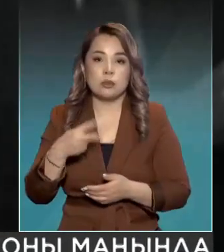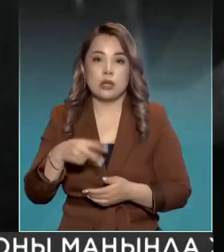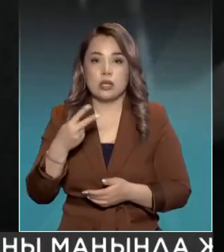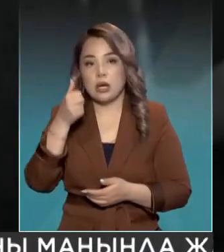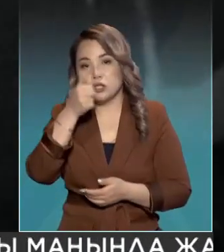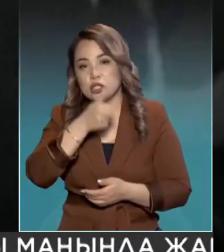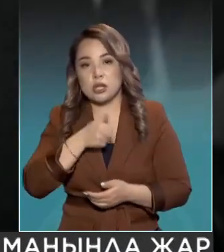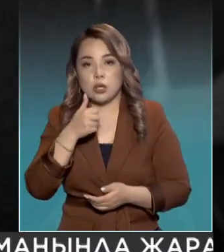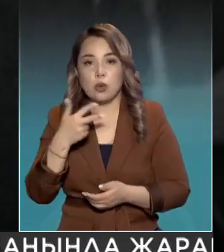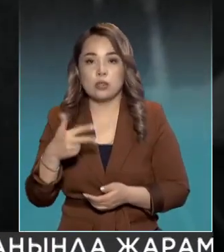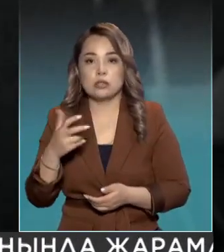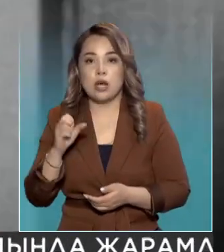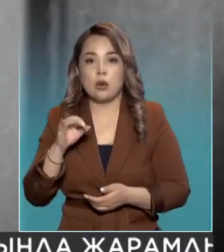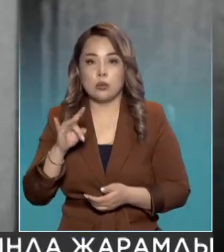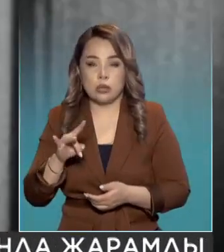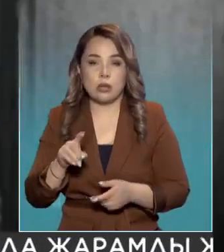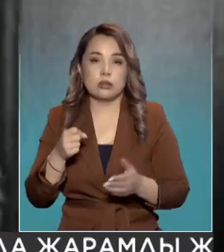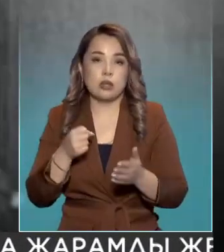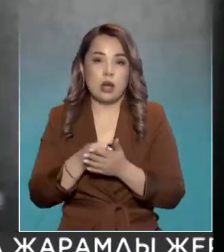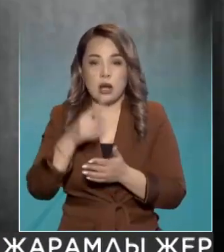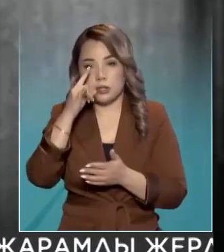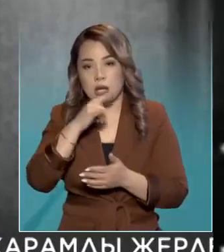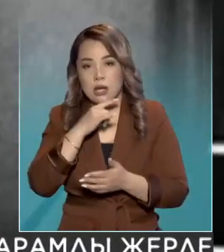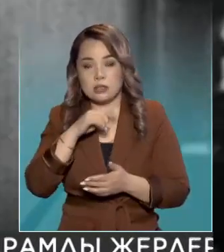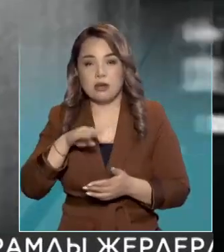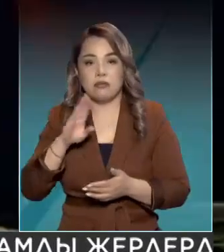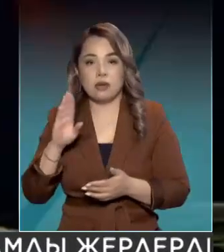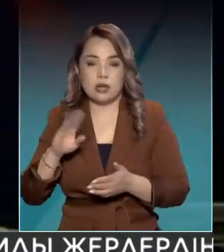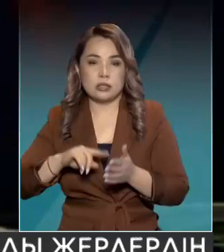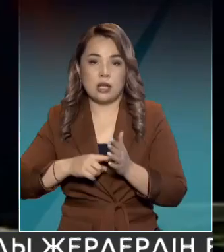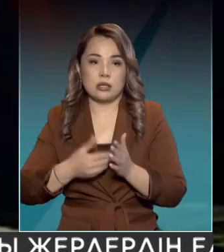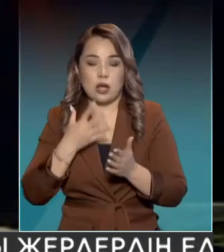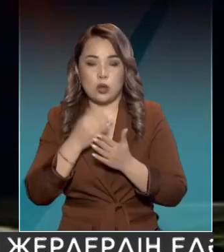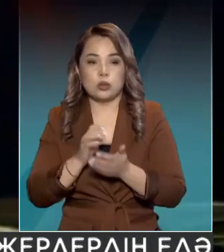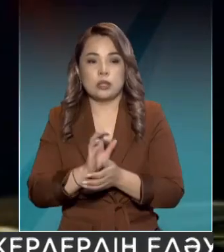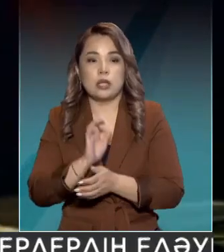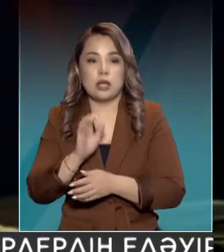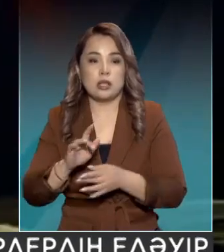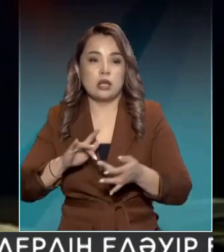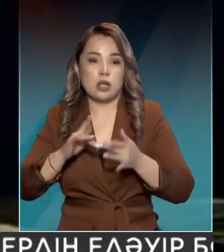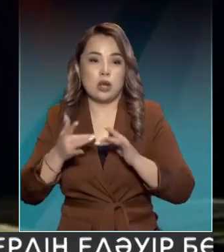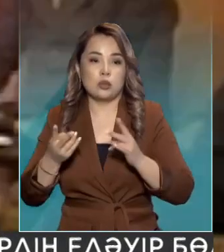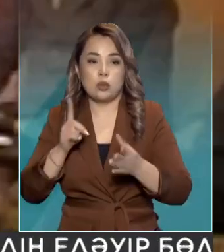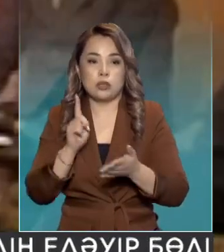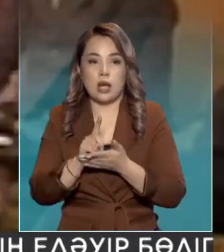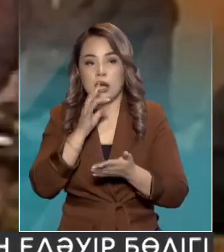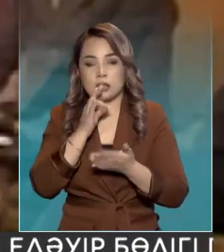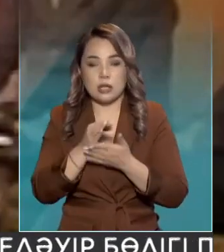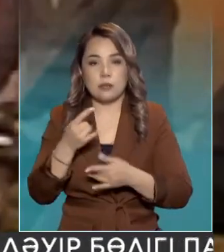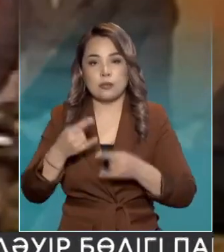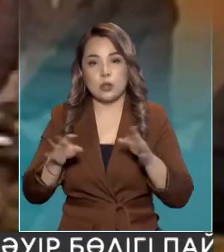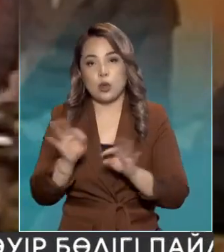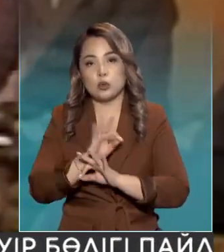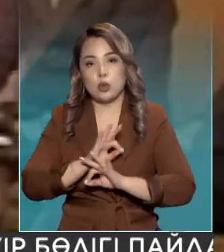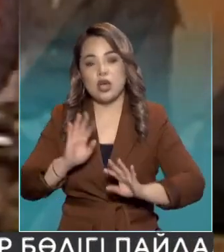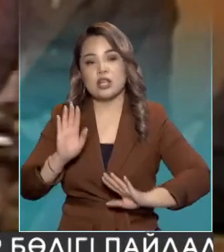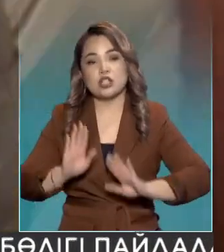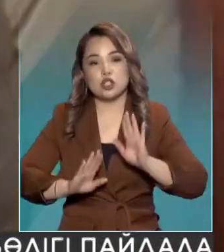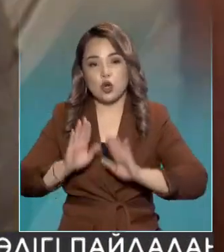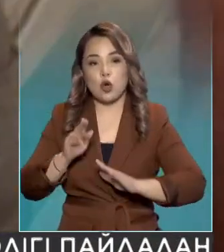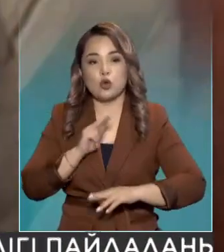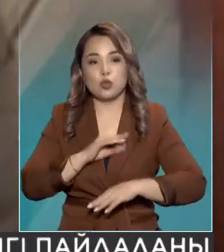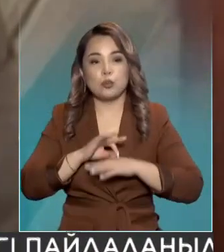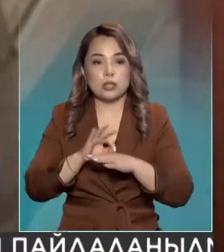2022 жылғы 30 сәуірге дейін Қазақстан ТВ сайты арқылы жолдануы тиіс. Байқау үздік деректі фильм, үздік режиссерлік